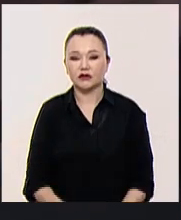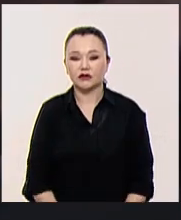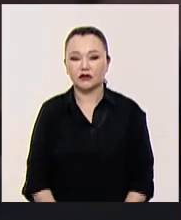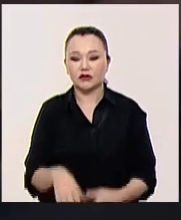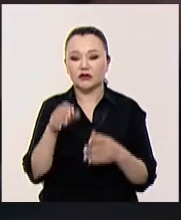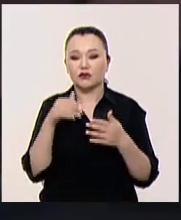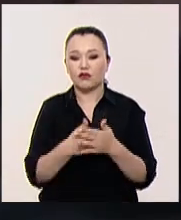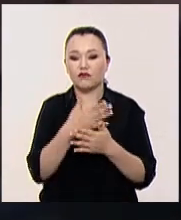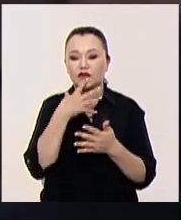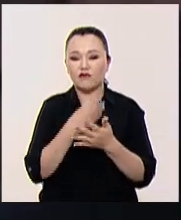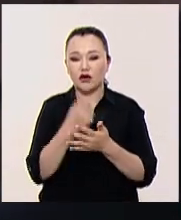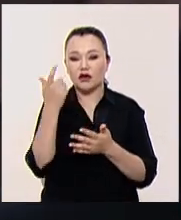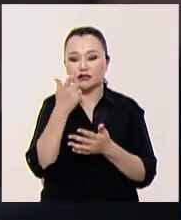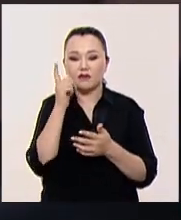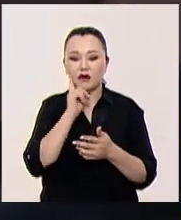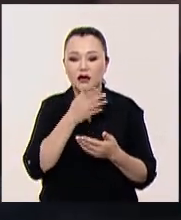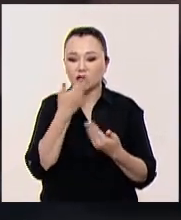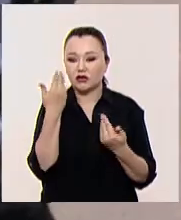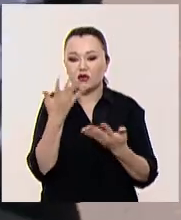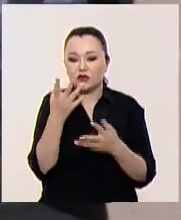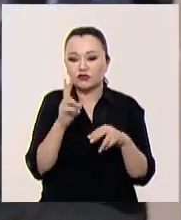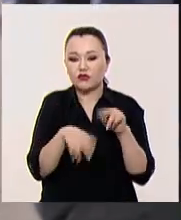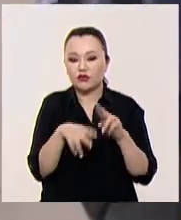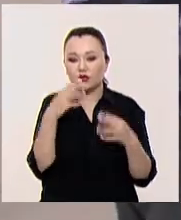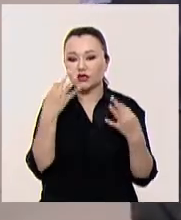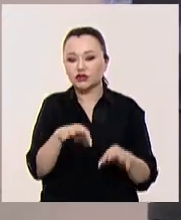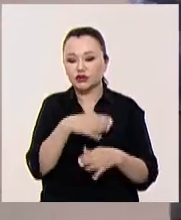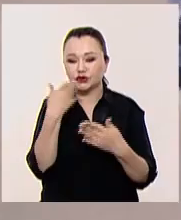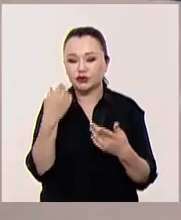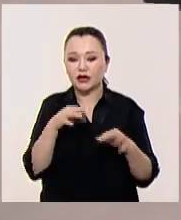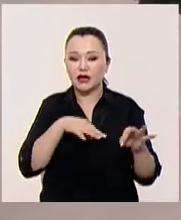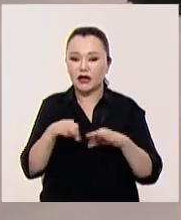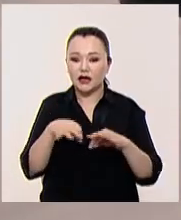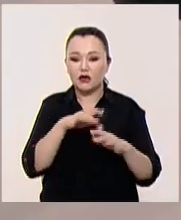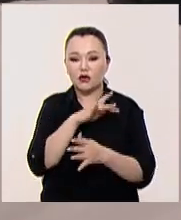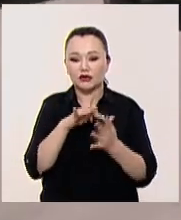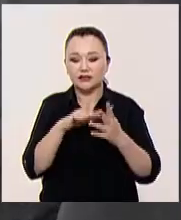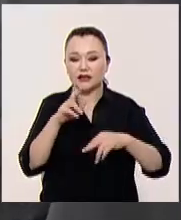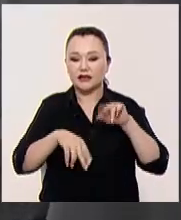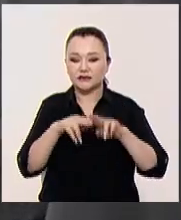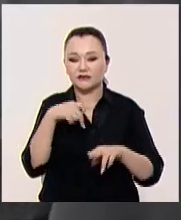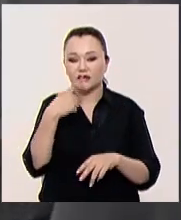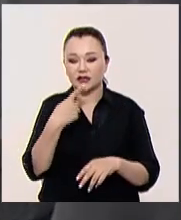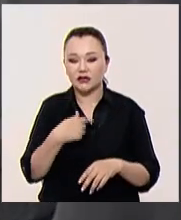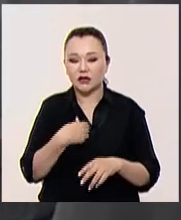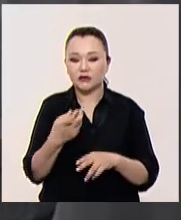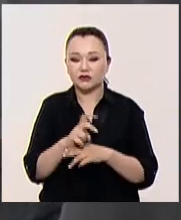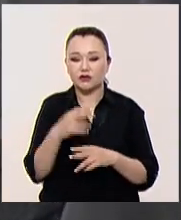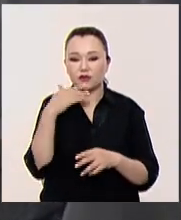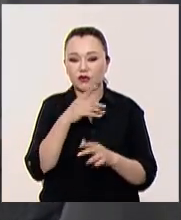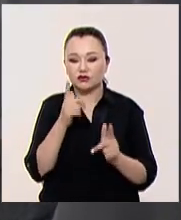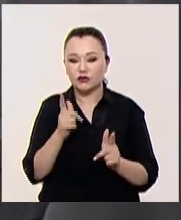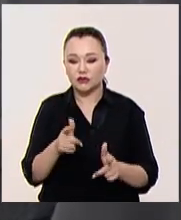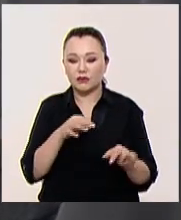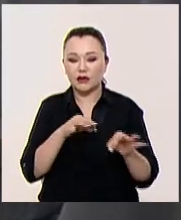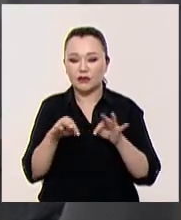У нового собственника пока нет разрешений на какую-либо стройку, говорят в отделе архитектуры и градостроительства. Когда я пришел, было много согласованных